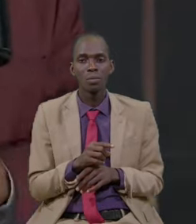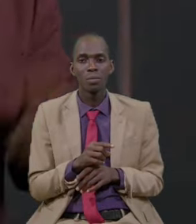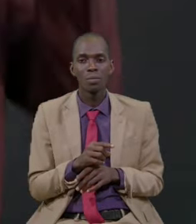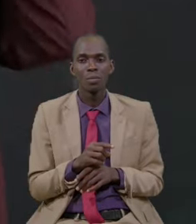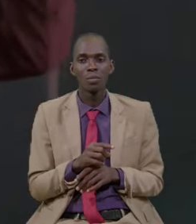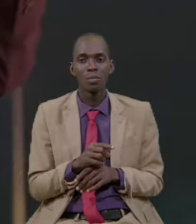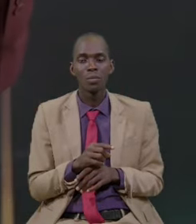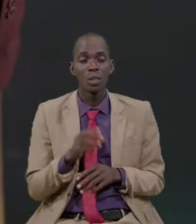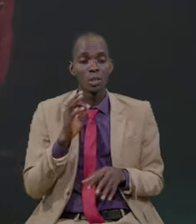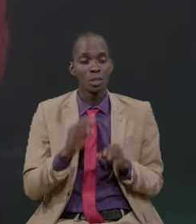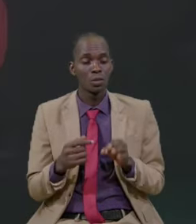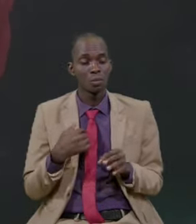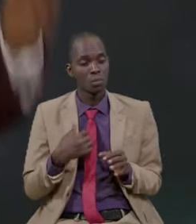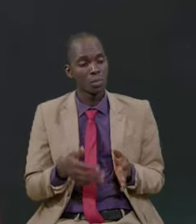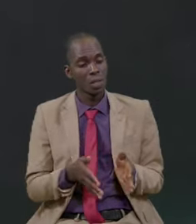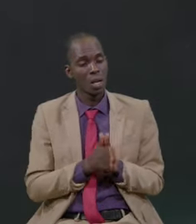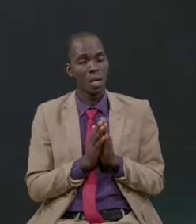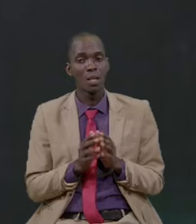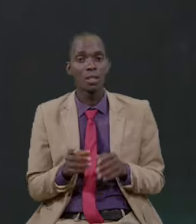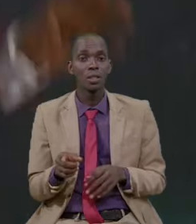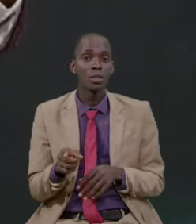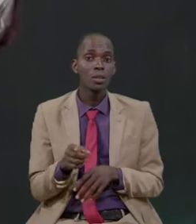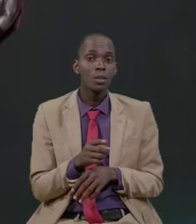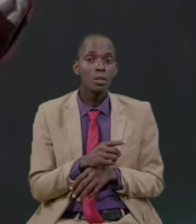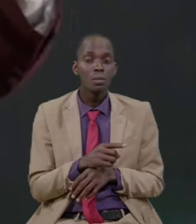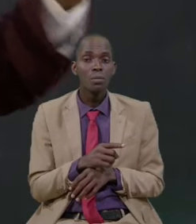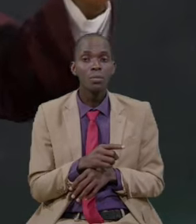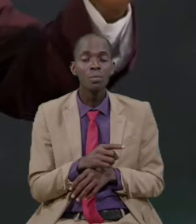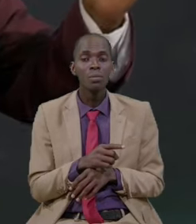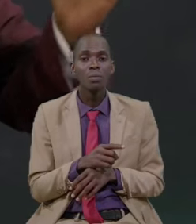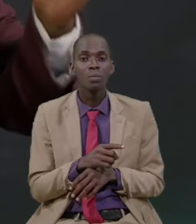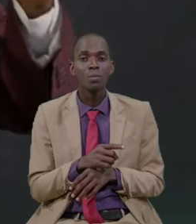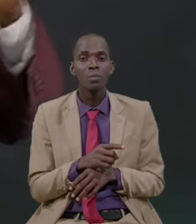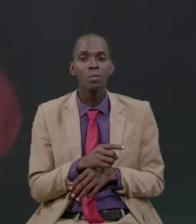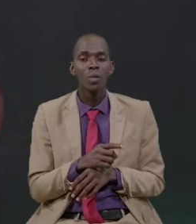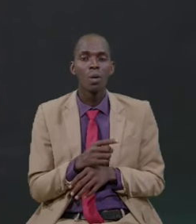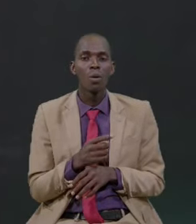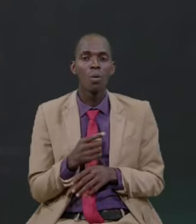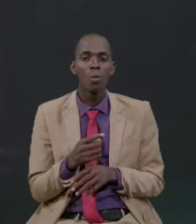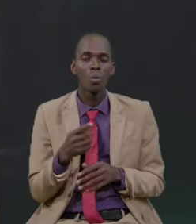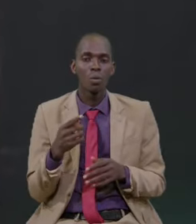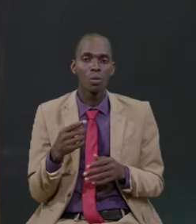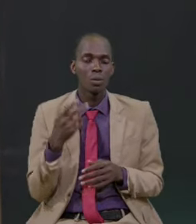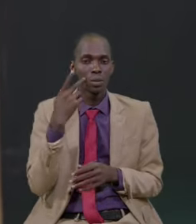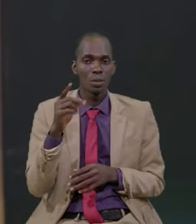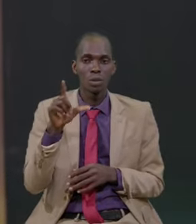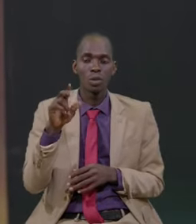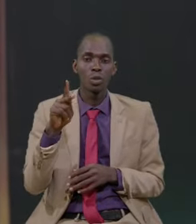Si je leur demande, ils peuvent même citer ça dans leur mémoire. Luc